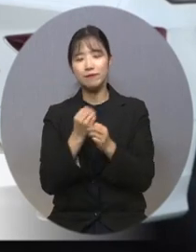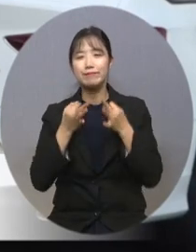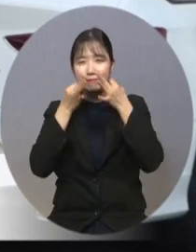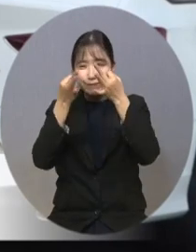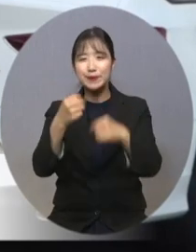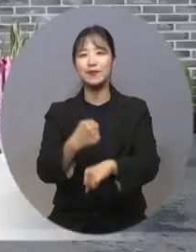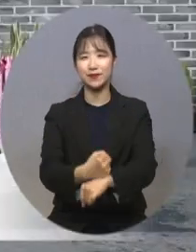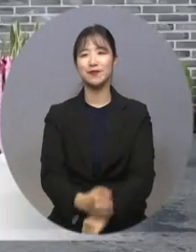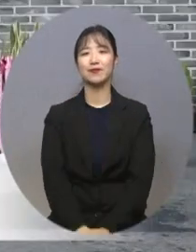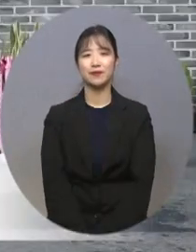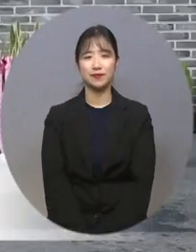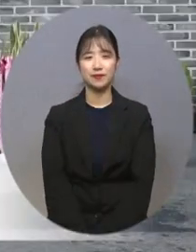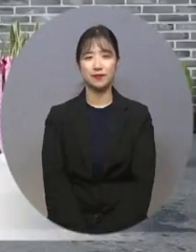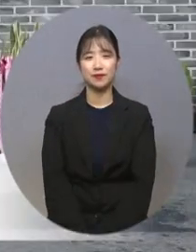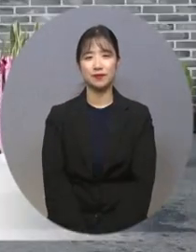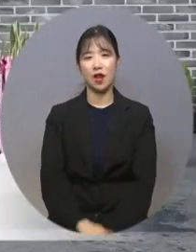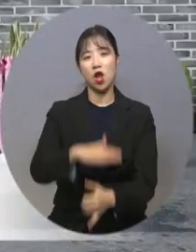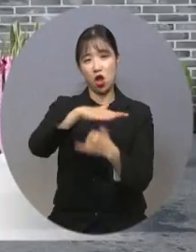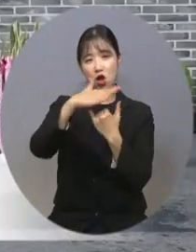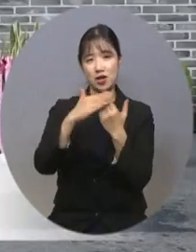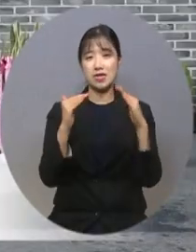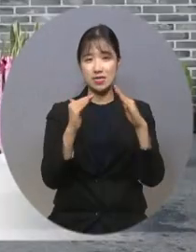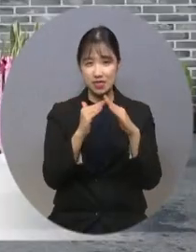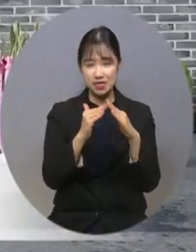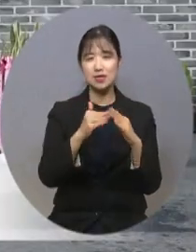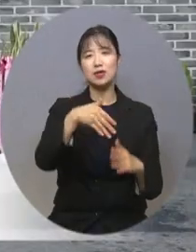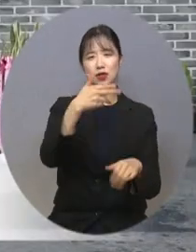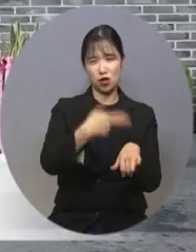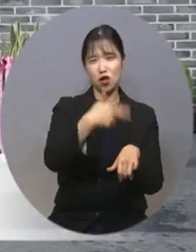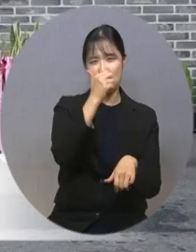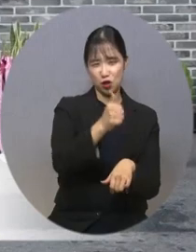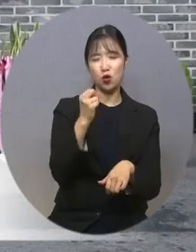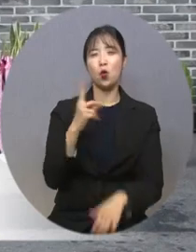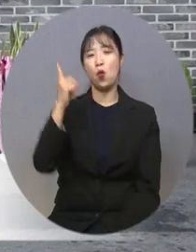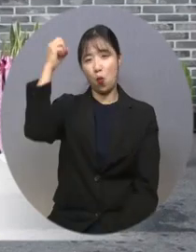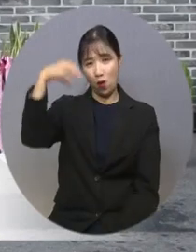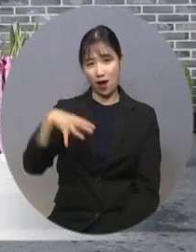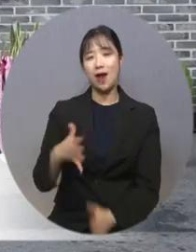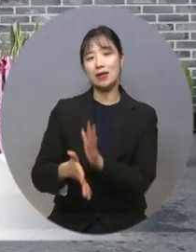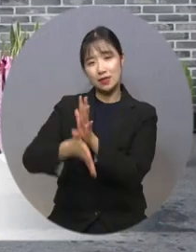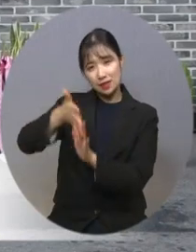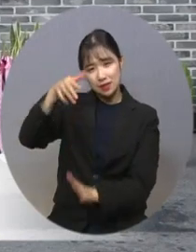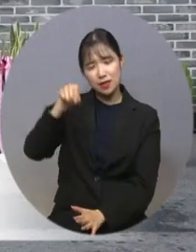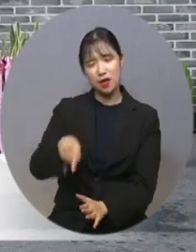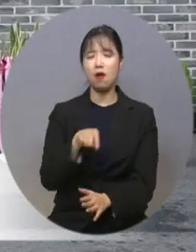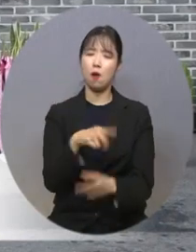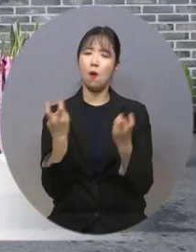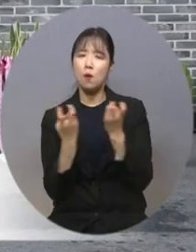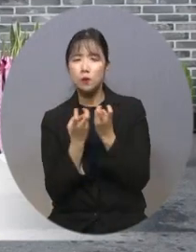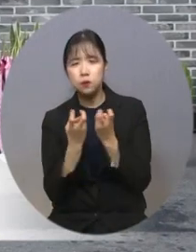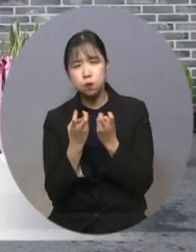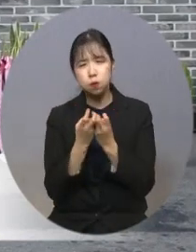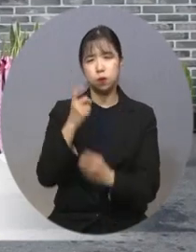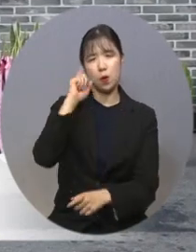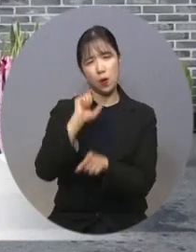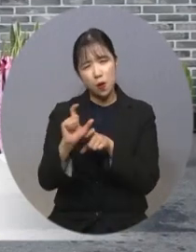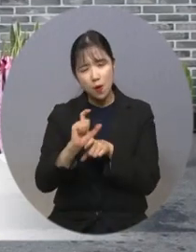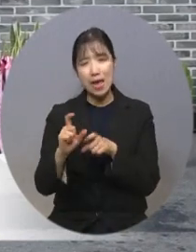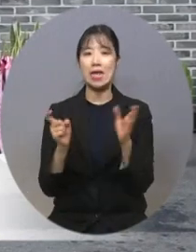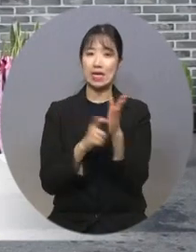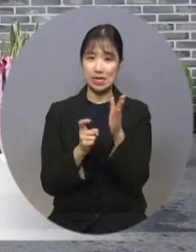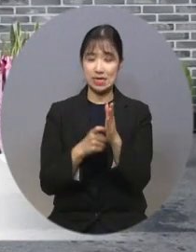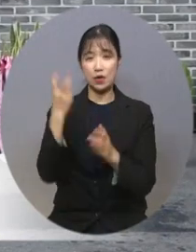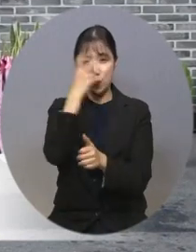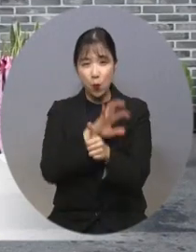열심히 하겠습니다. 어린이집 원장님들이나 또 고양시에서 어떻게 할까에 대한 논의를 하다가